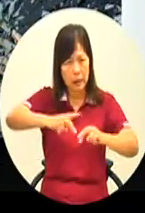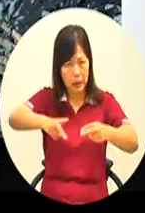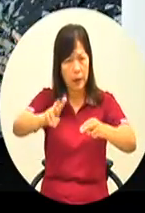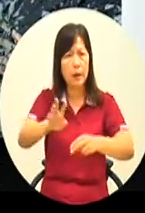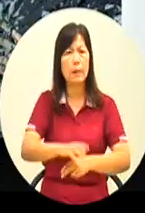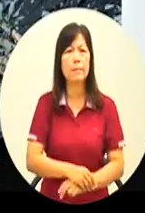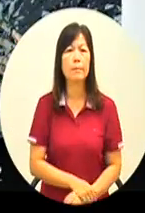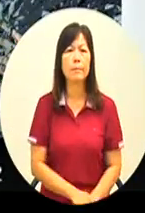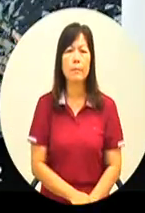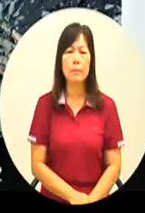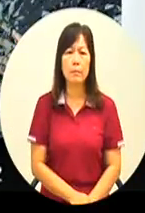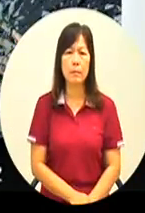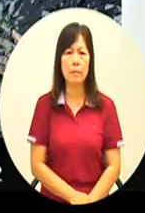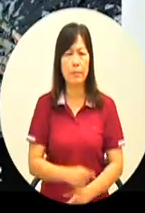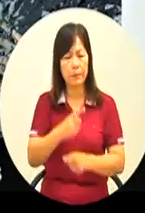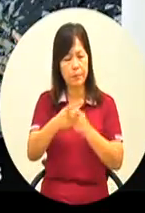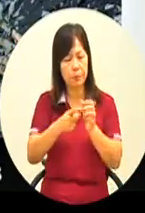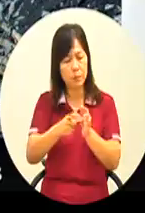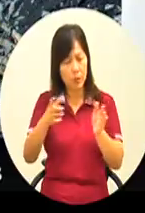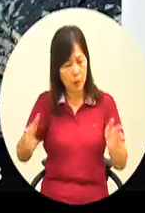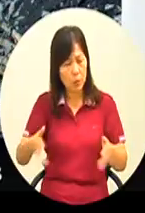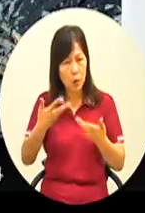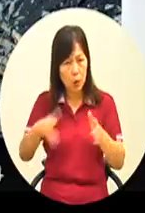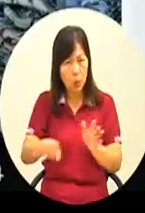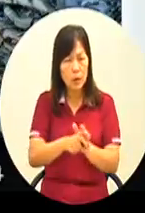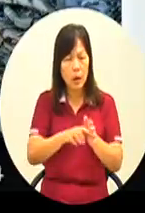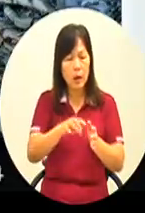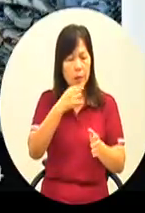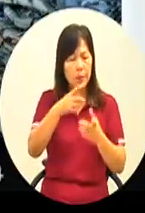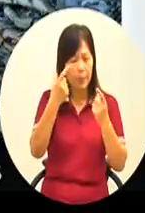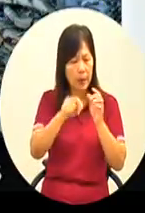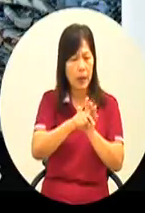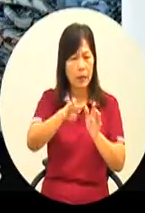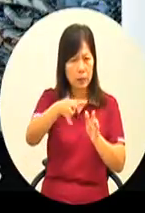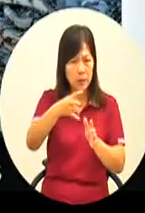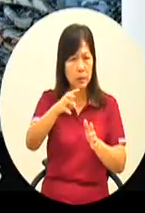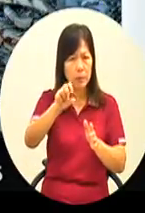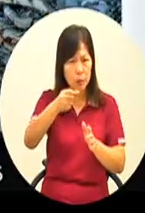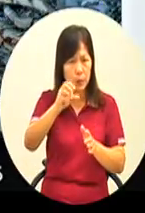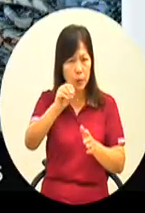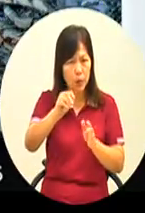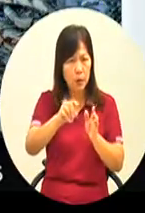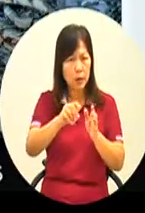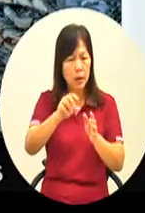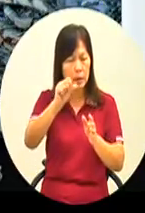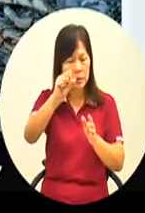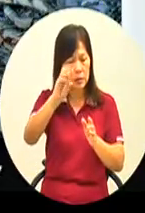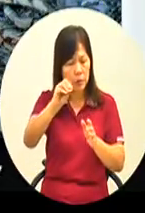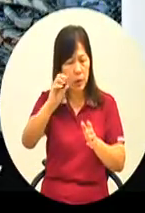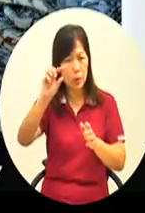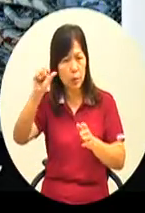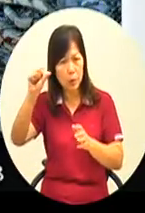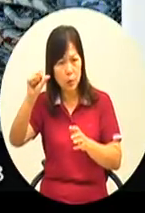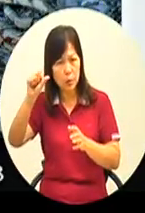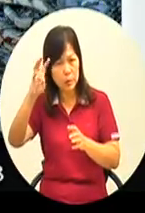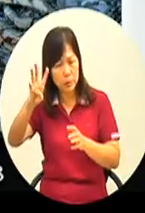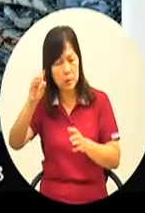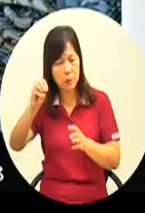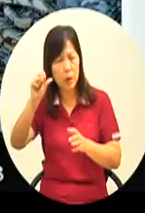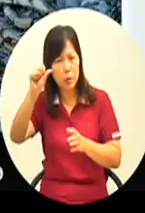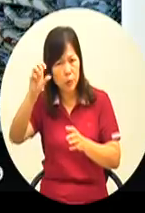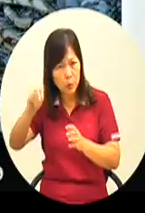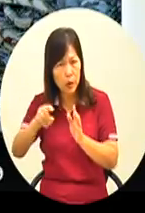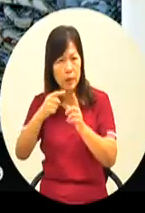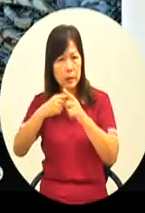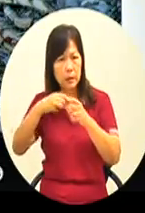啊，一年多呢，本来4-5万人走的路呢，哈，你看他呢也想到说这个水